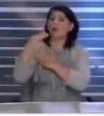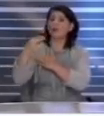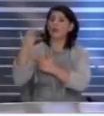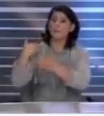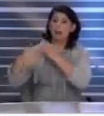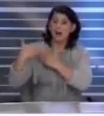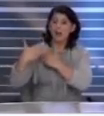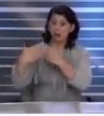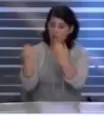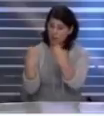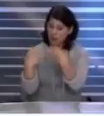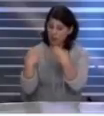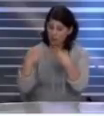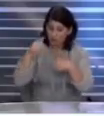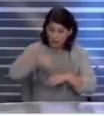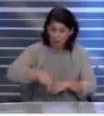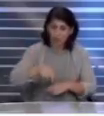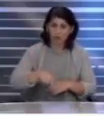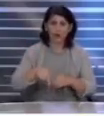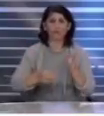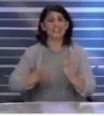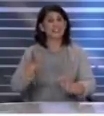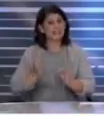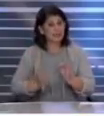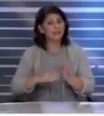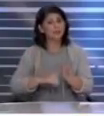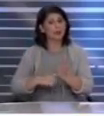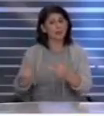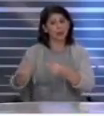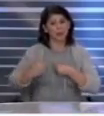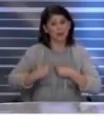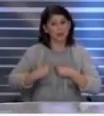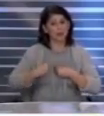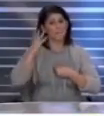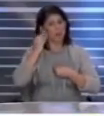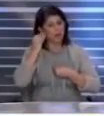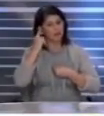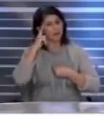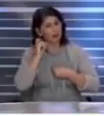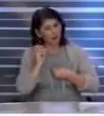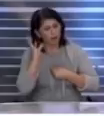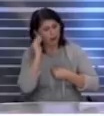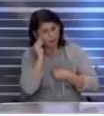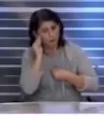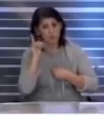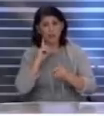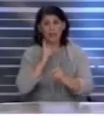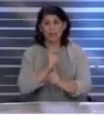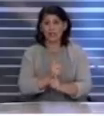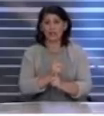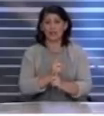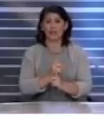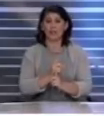Αυτή η συζήτηση θα πρέπει να μας δώσει μαθήματα και διδάγματα, ιδίως όταν θέσουμε τις